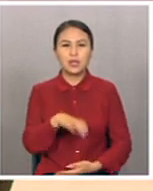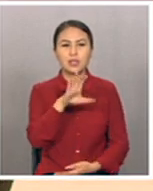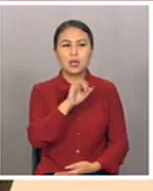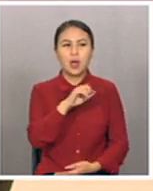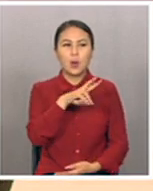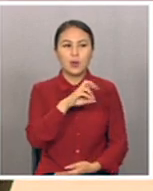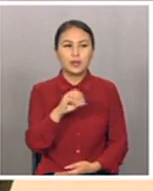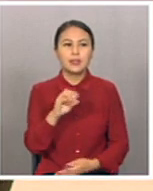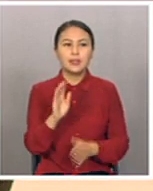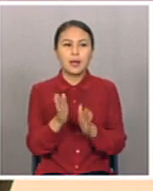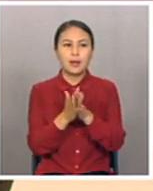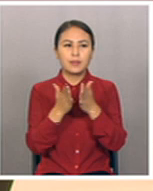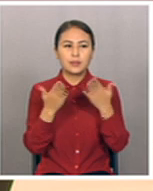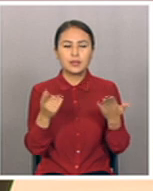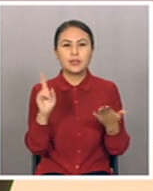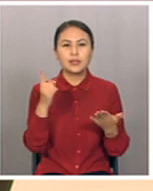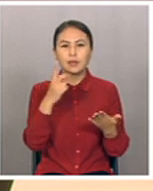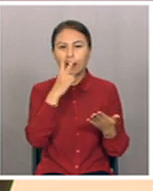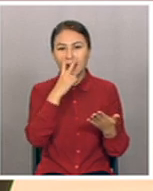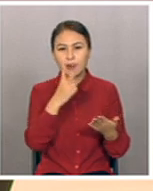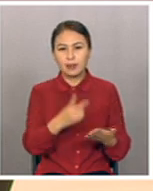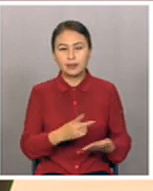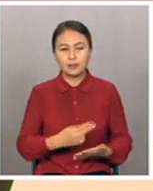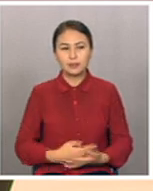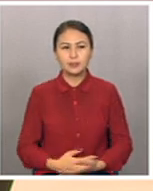Сәуленің дәптеріне неге қарады?